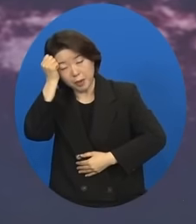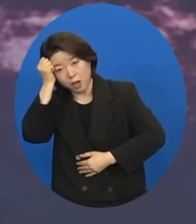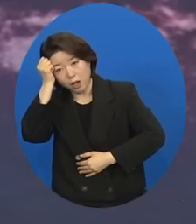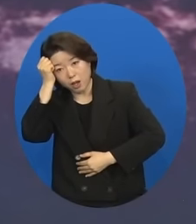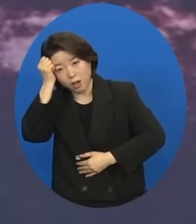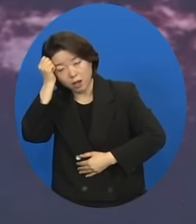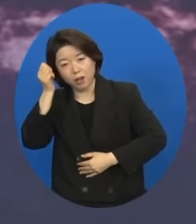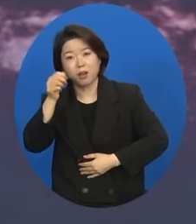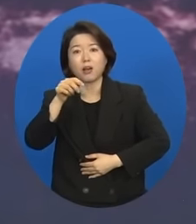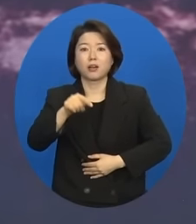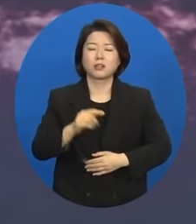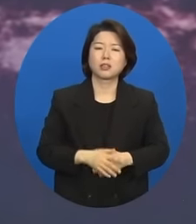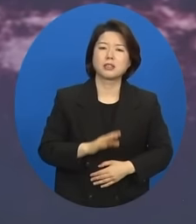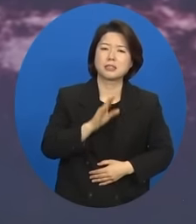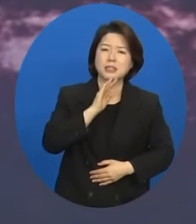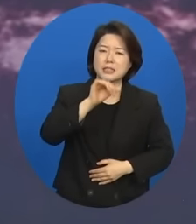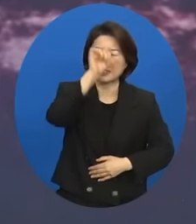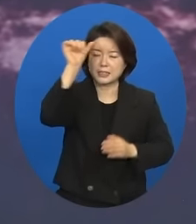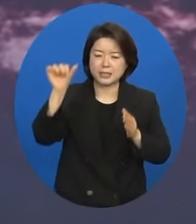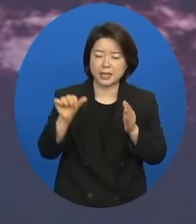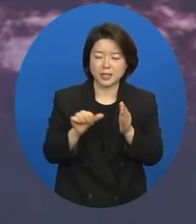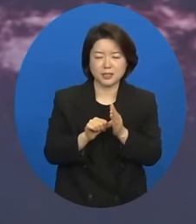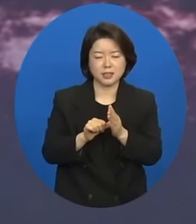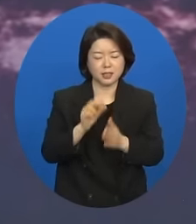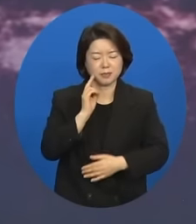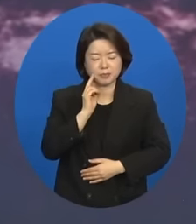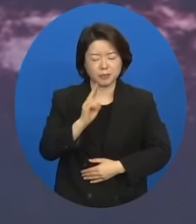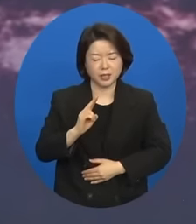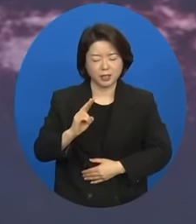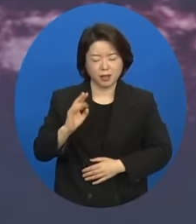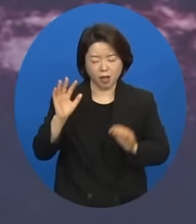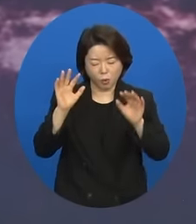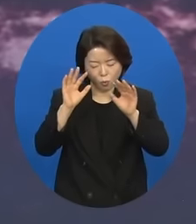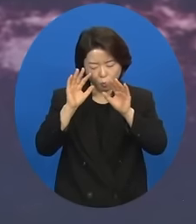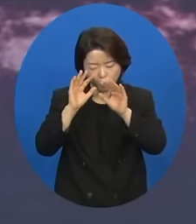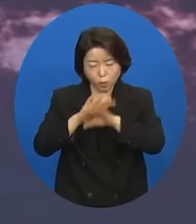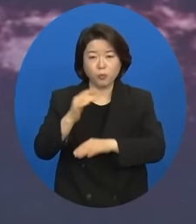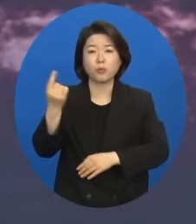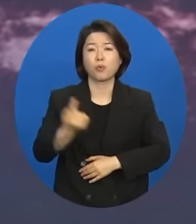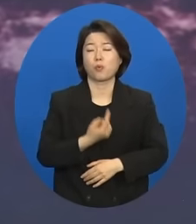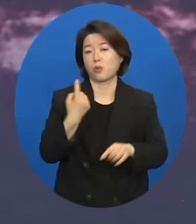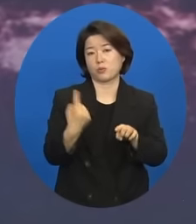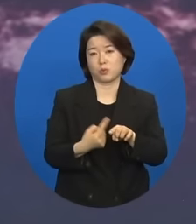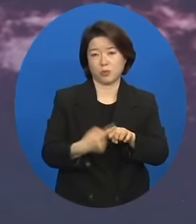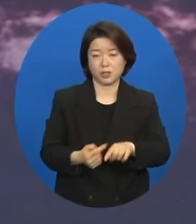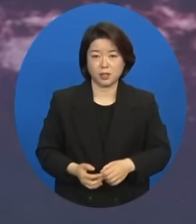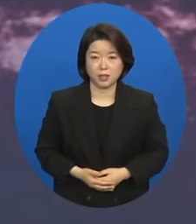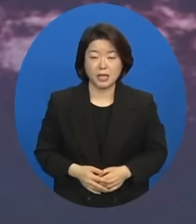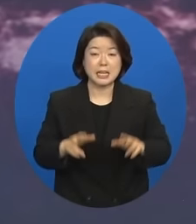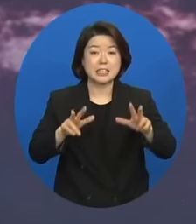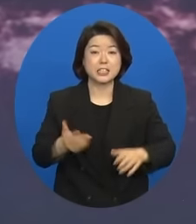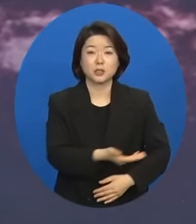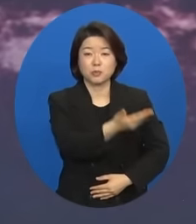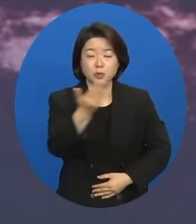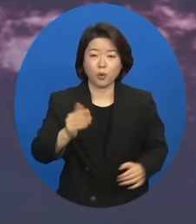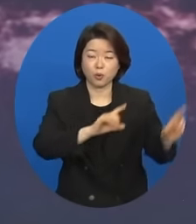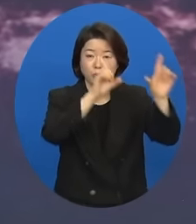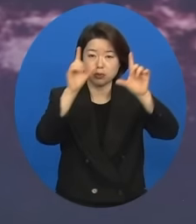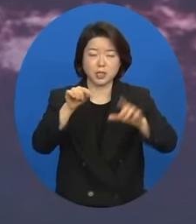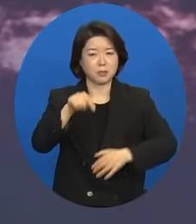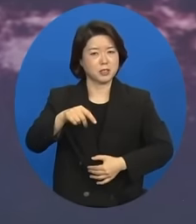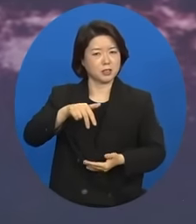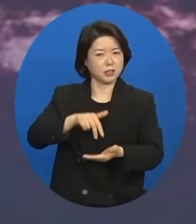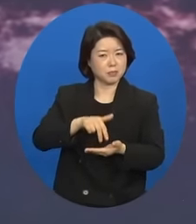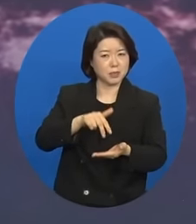그야말로 인생의 짙은 어둠이 드리운 것입니다 혹시 지금 여러분들의 삶 가운데 이런 형편에 계신 분이